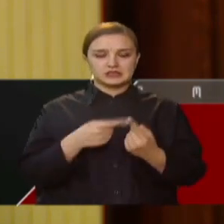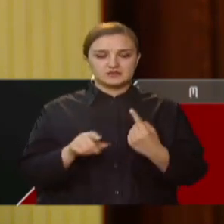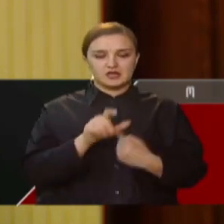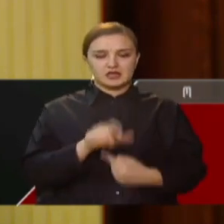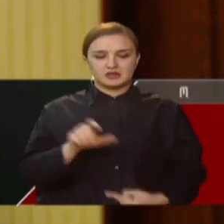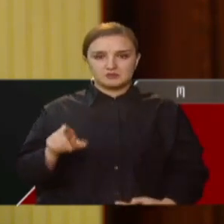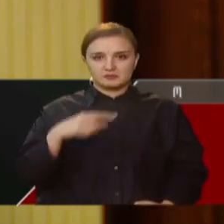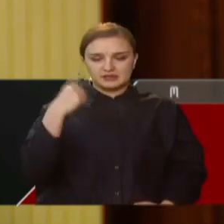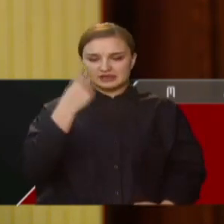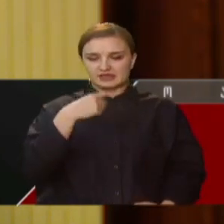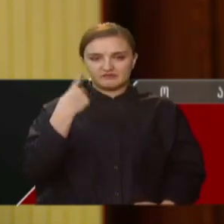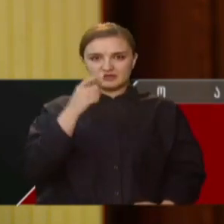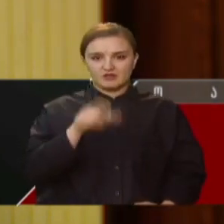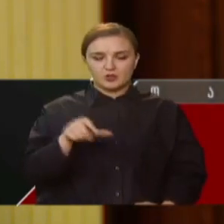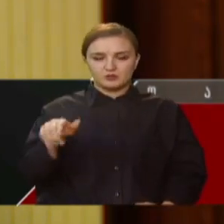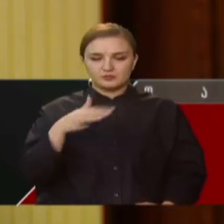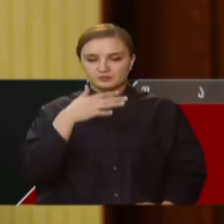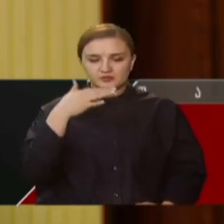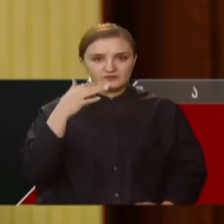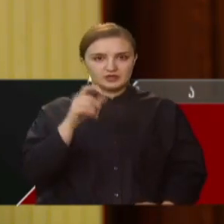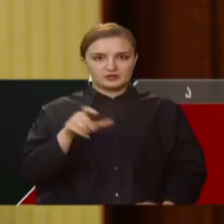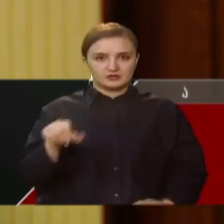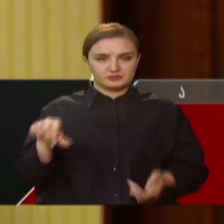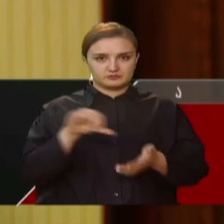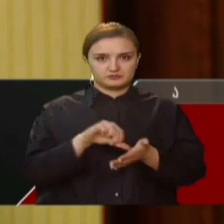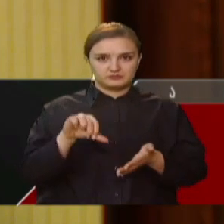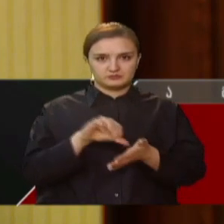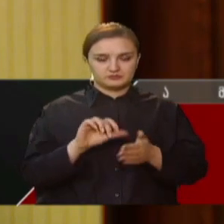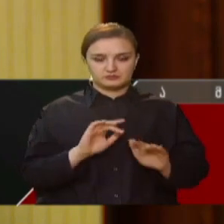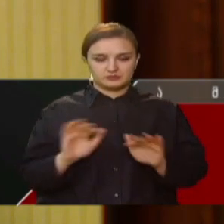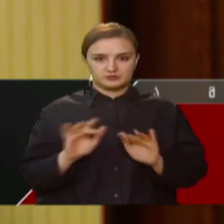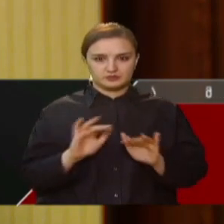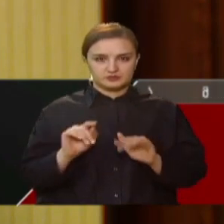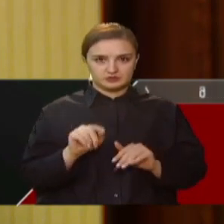ინდივიდუალურად, სხვა ადამიანები ძალიან ბევრი ადამიანი შემოერთდა ამ პროცესს.